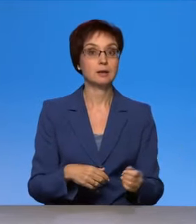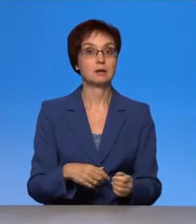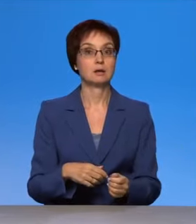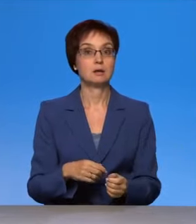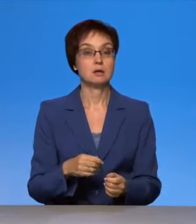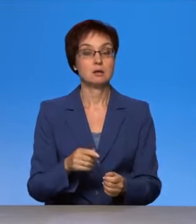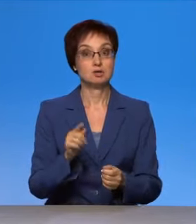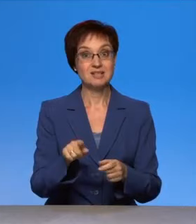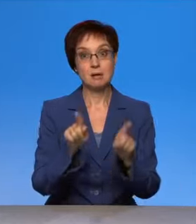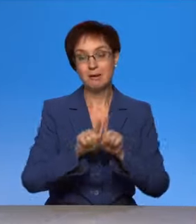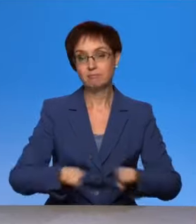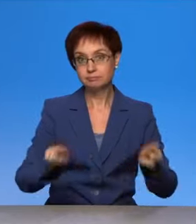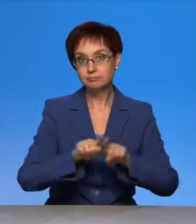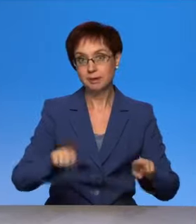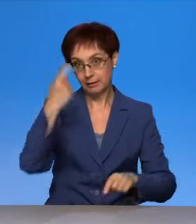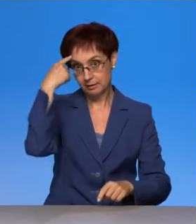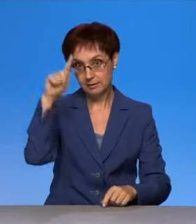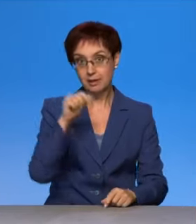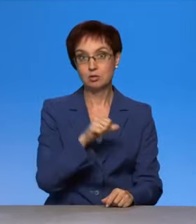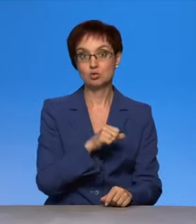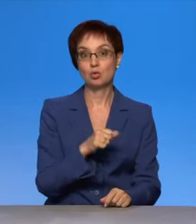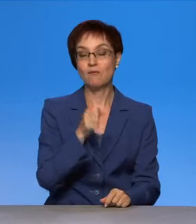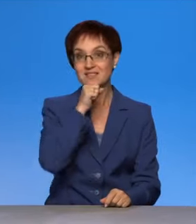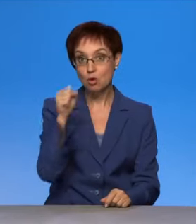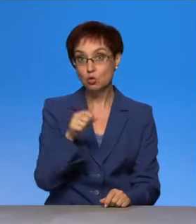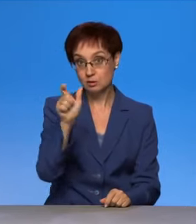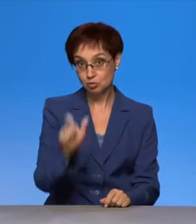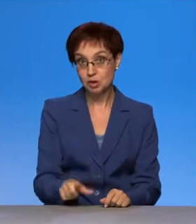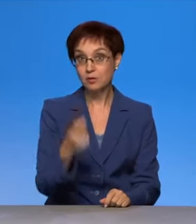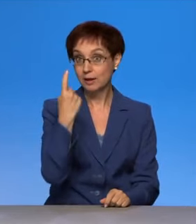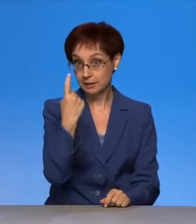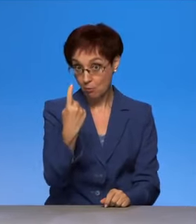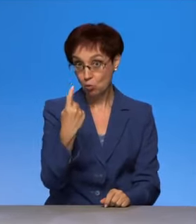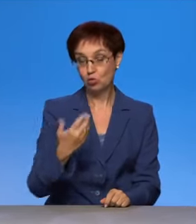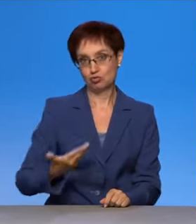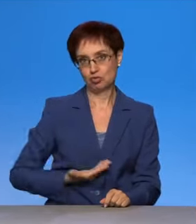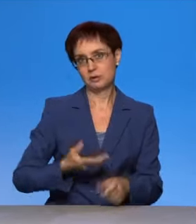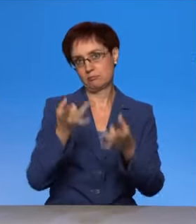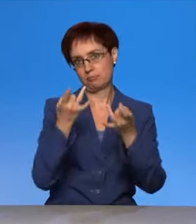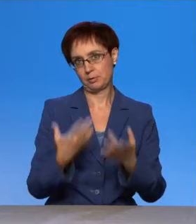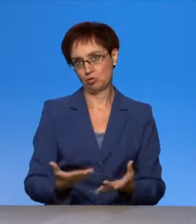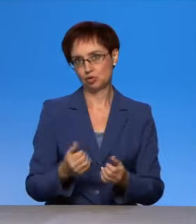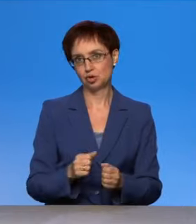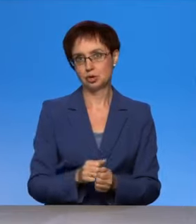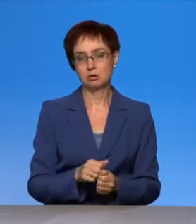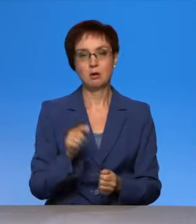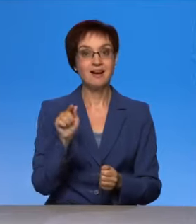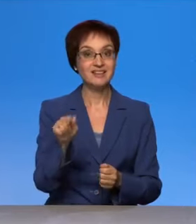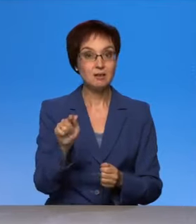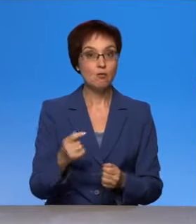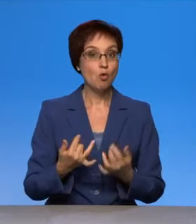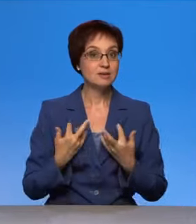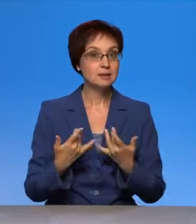жить проще. У него, в принципе, минимальные запросы, от него, в принципе, не требуется каких-то